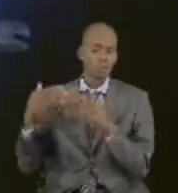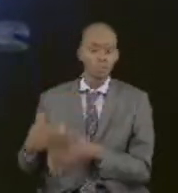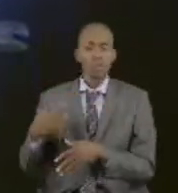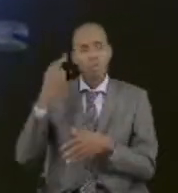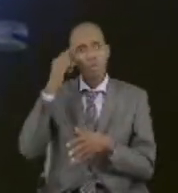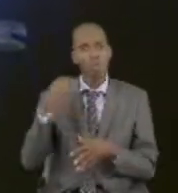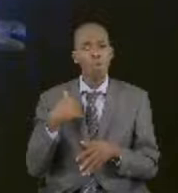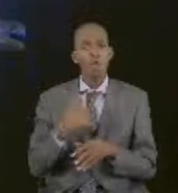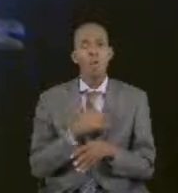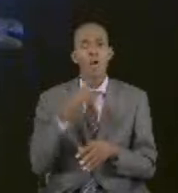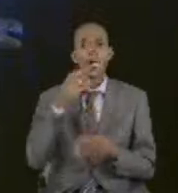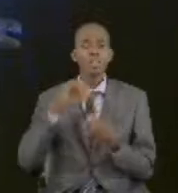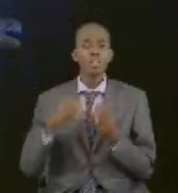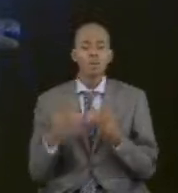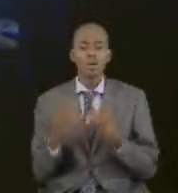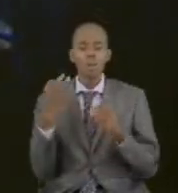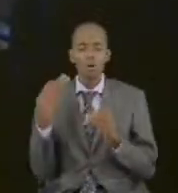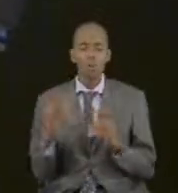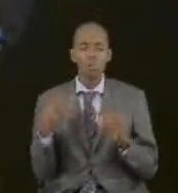sommes membres